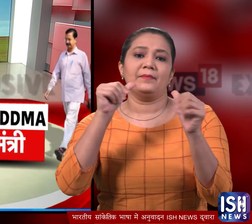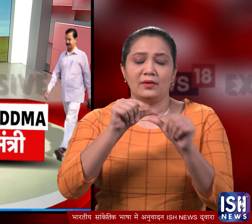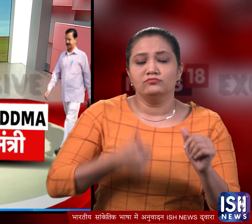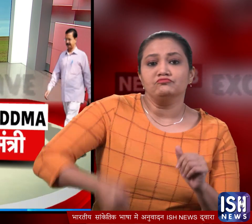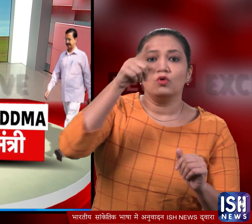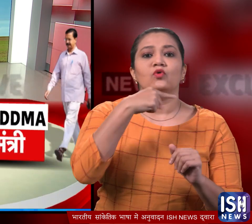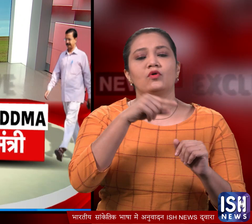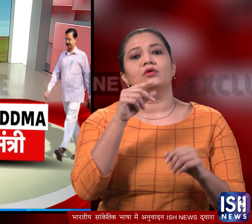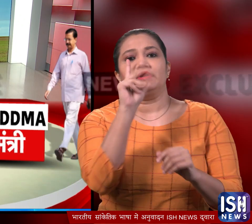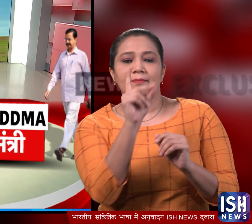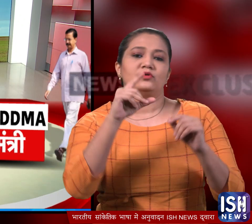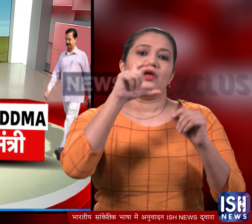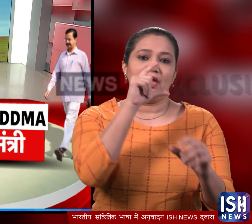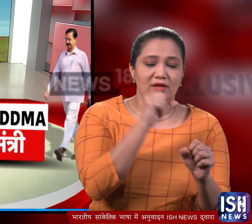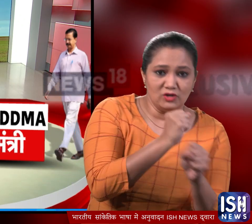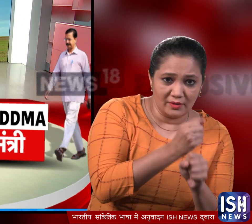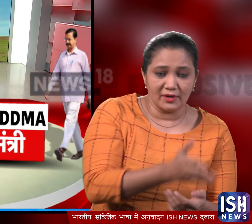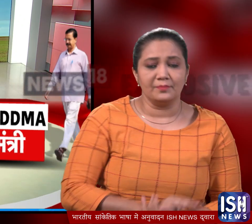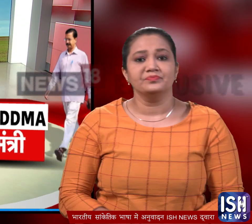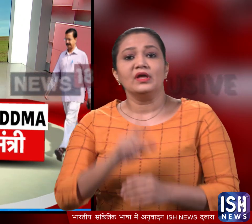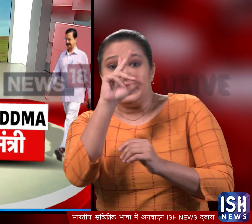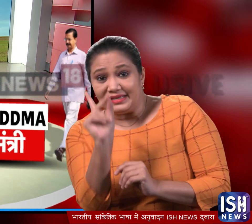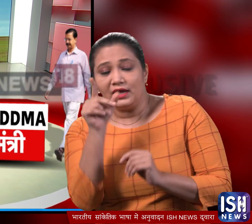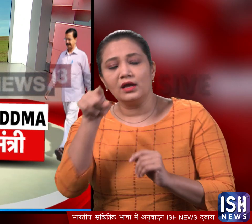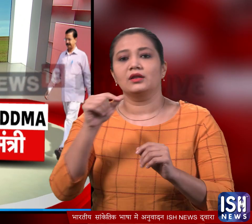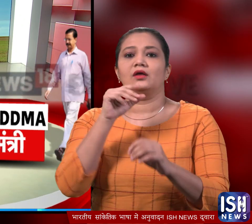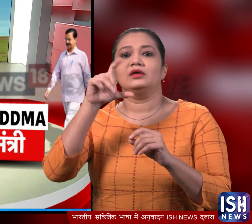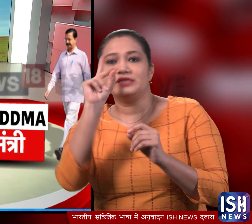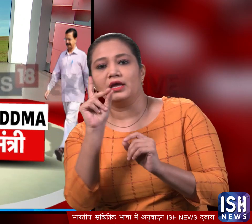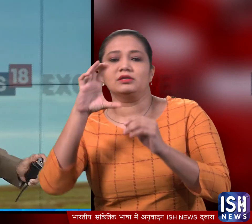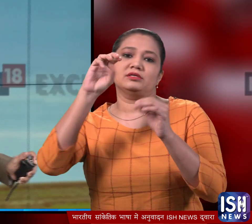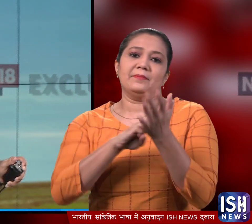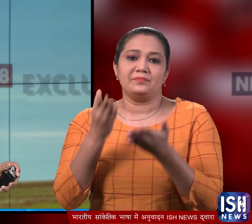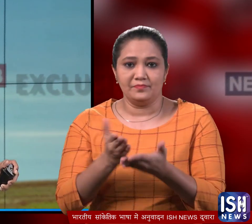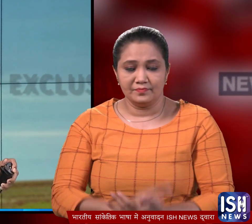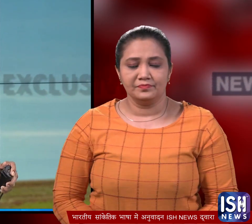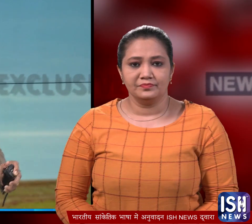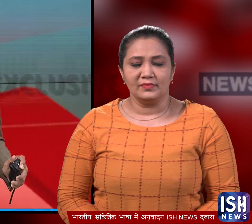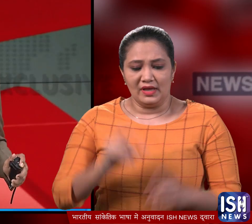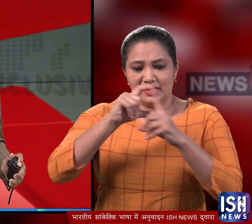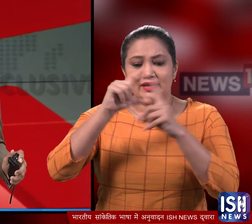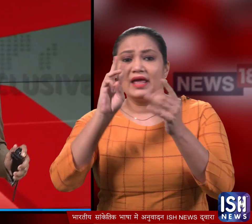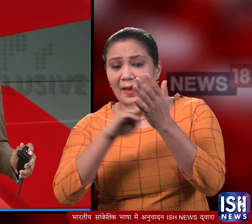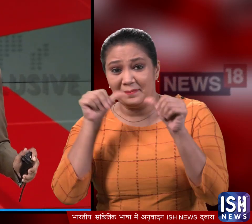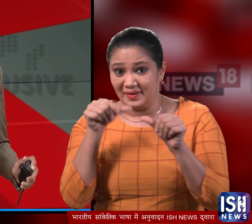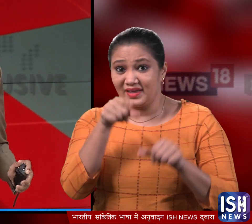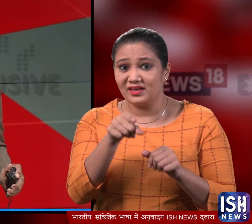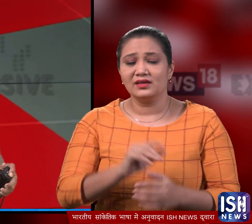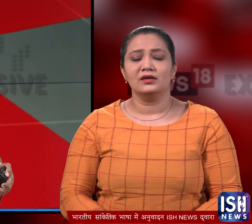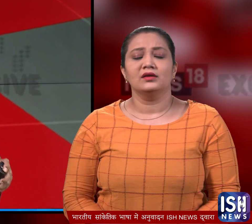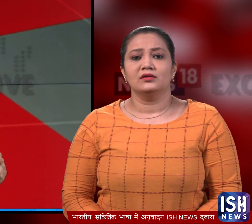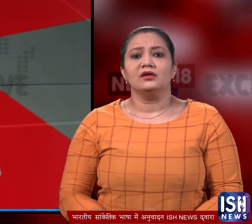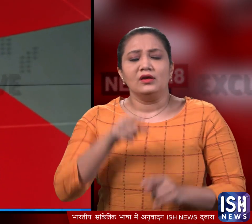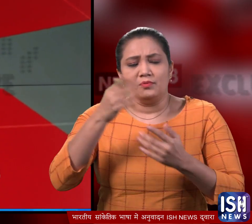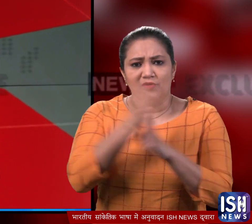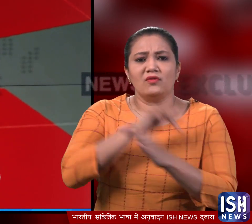अध्यक्ष उपराज्यपाल जबकि उपाध्यक्ष मुख्यमंत्री होते हैं। सौ बात की एक बात यह कि दिल्ली में DDMA यानी दिल्ली डिजास्टर मैनेजमेंट